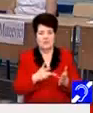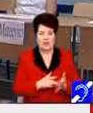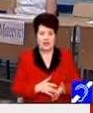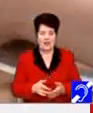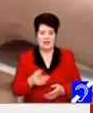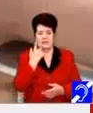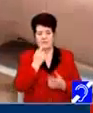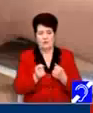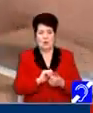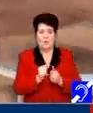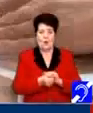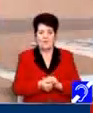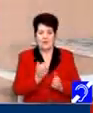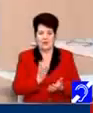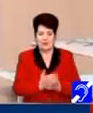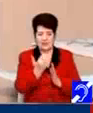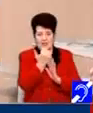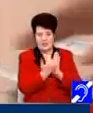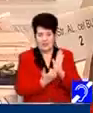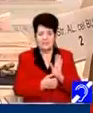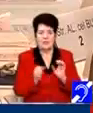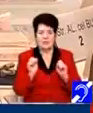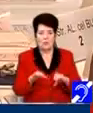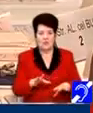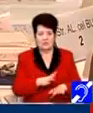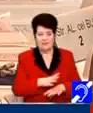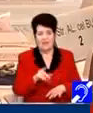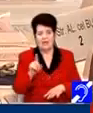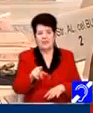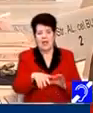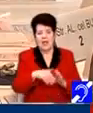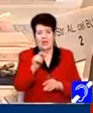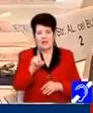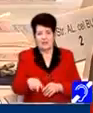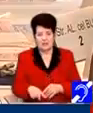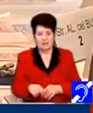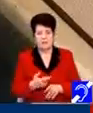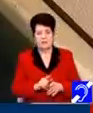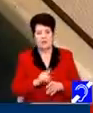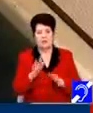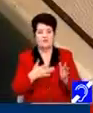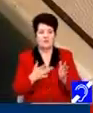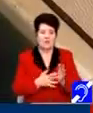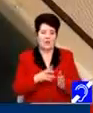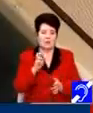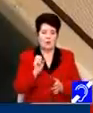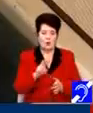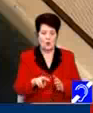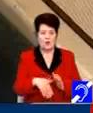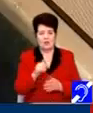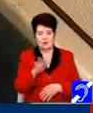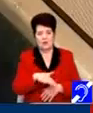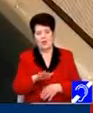CEC informează că modificări în listele electorale pot fi solicitate de către alegători, Comisiei Electorale Centrale sau Biroului Electoral